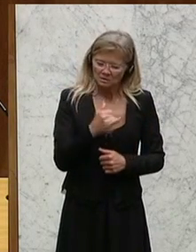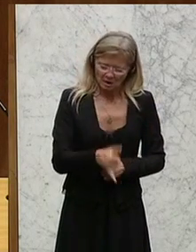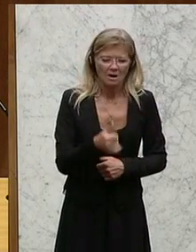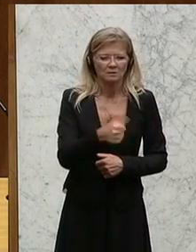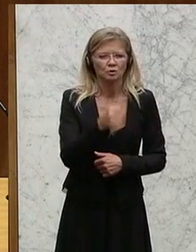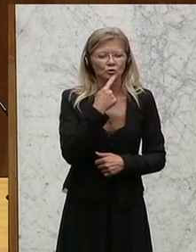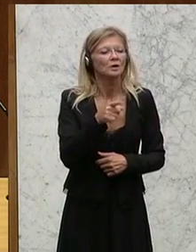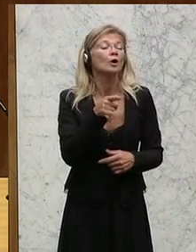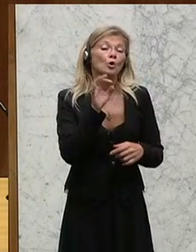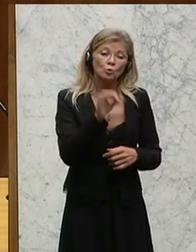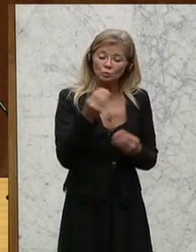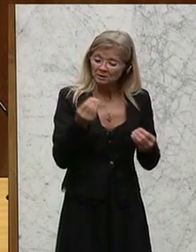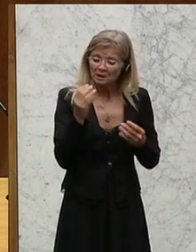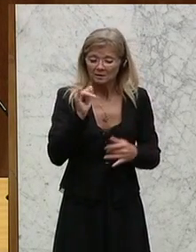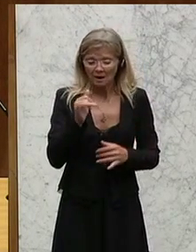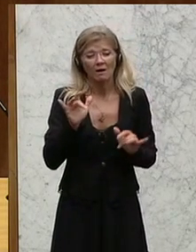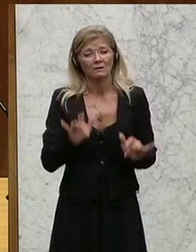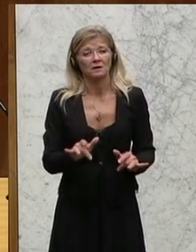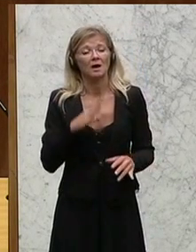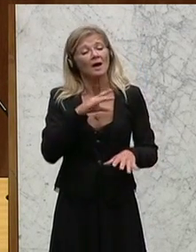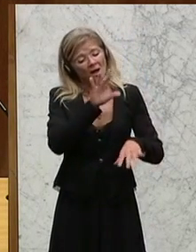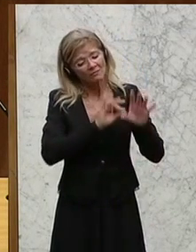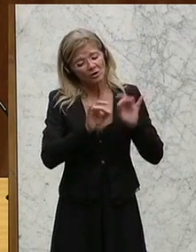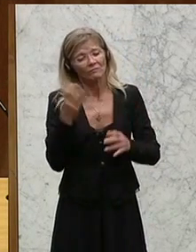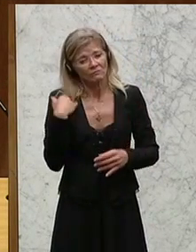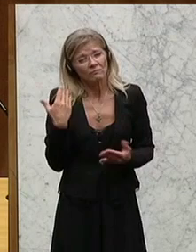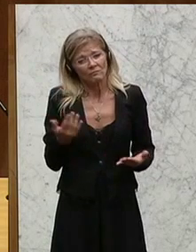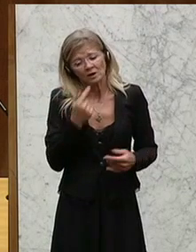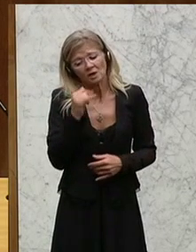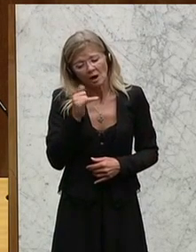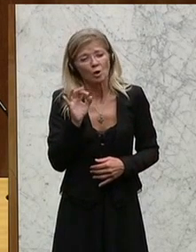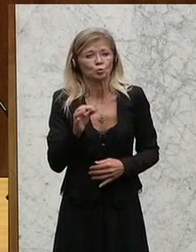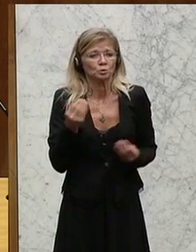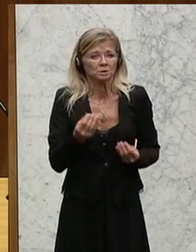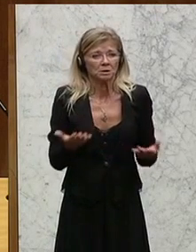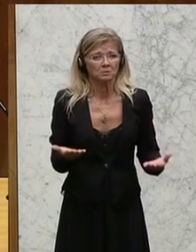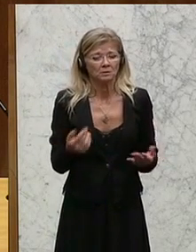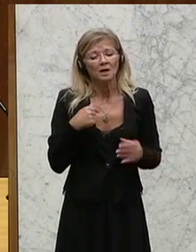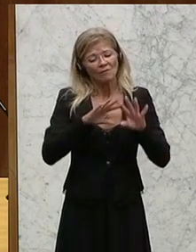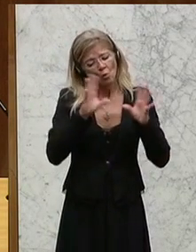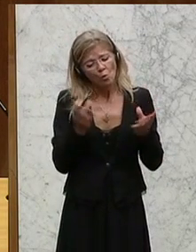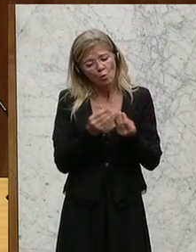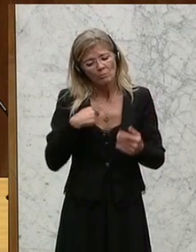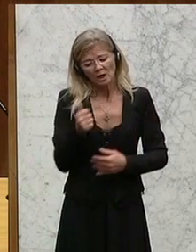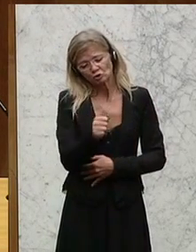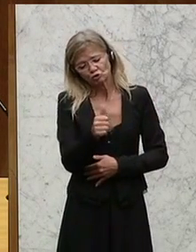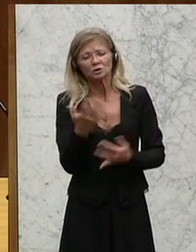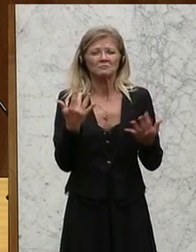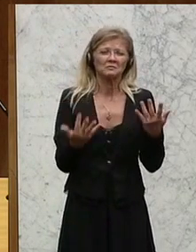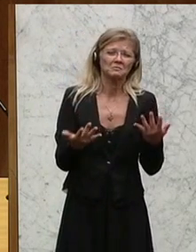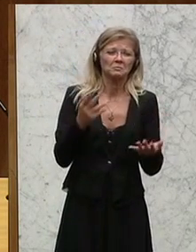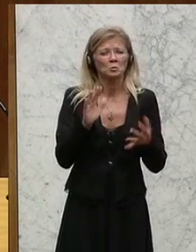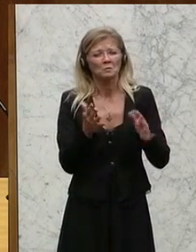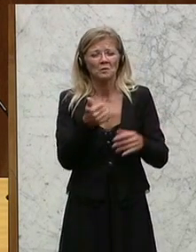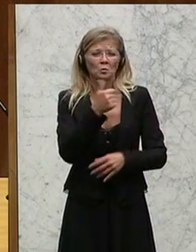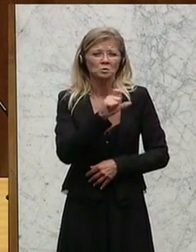gute Sache. Auch die Evaluierung hat ergeben, dass das eine gute Sache ist. Das Volumen wird geschätzt mit ungefähr 120 Millionen Euro. Das